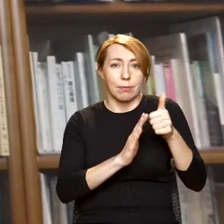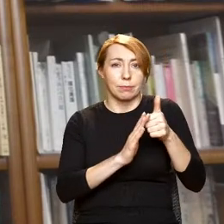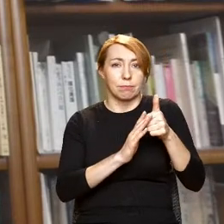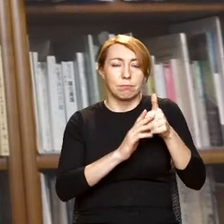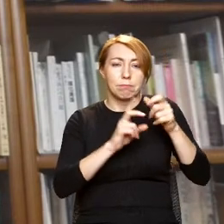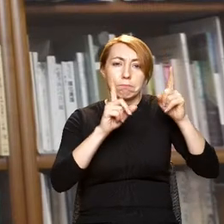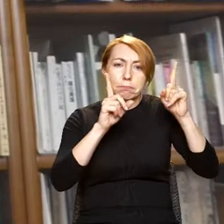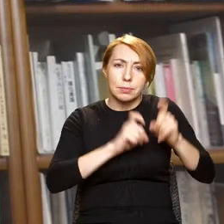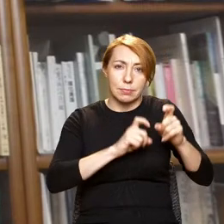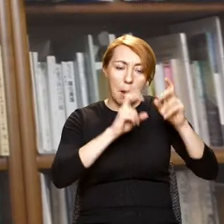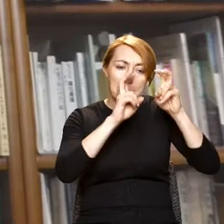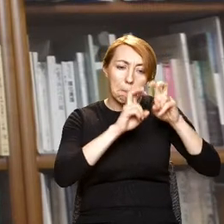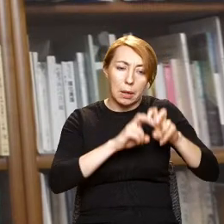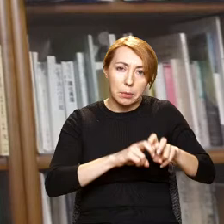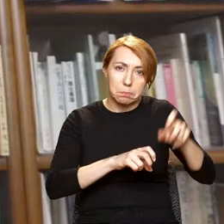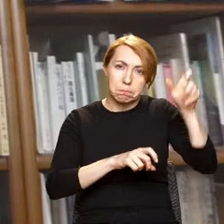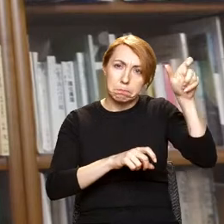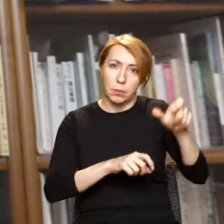badania nad